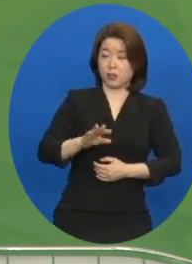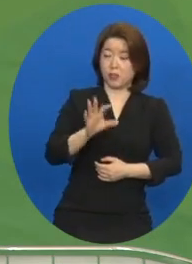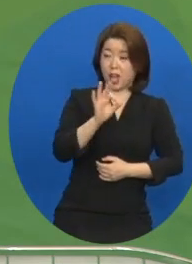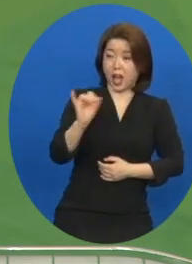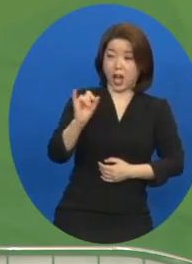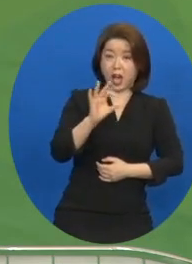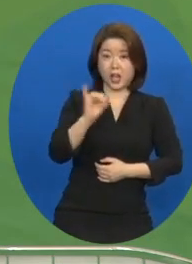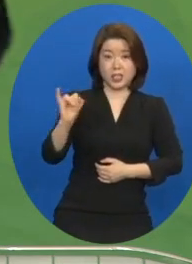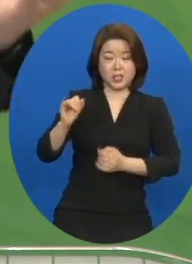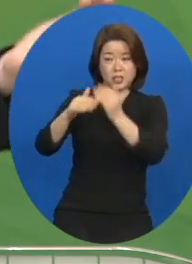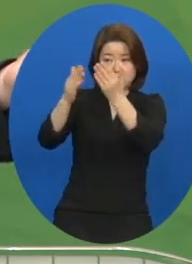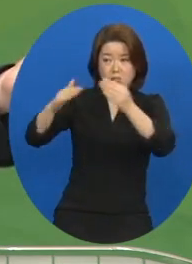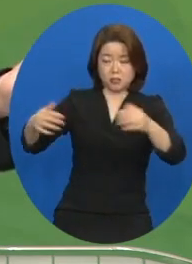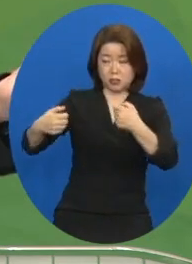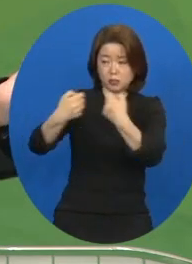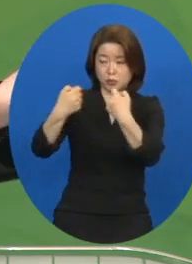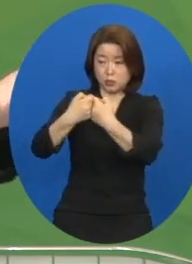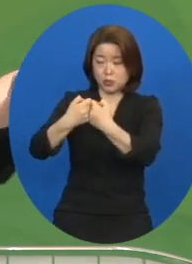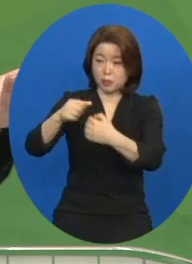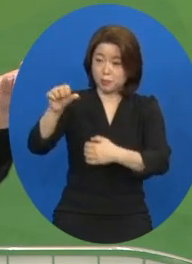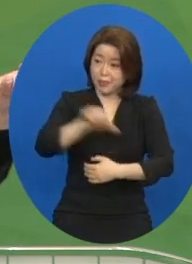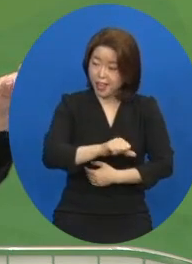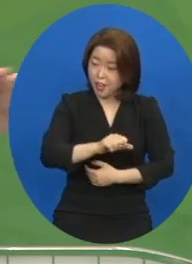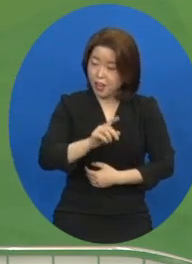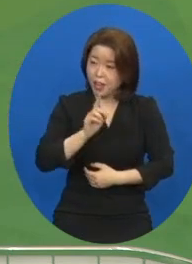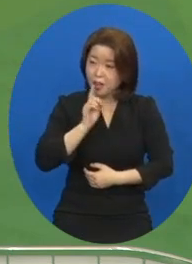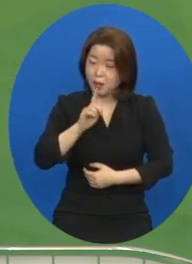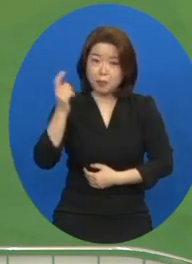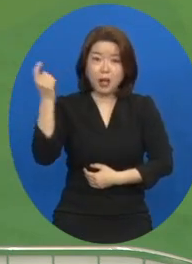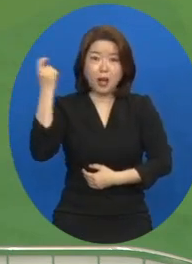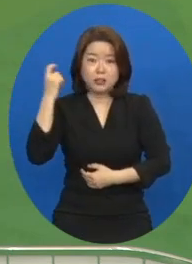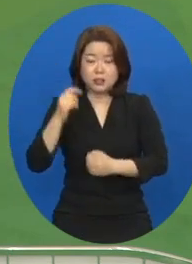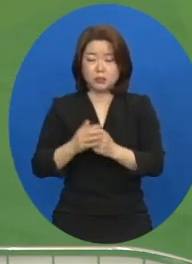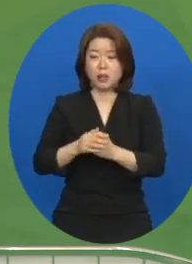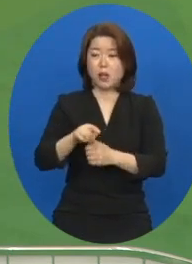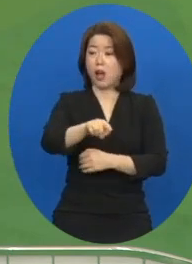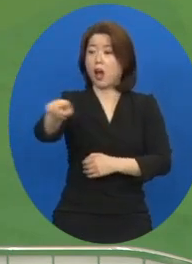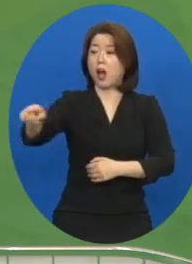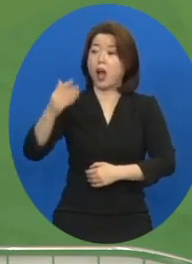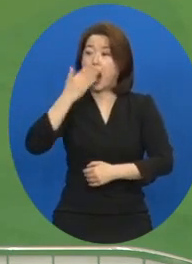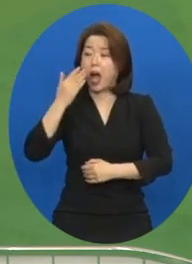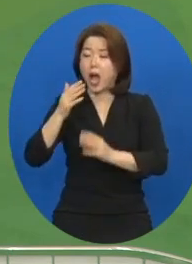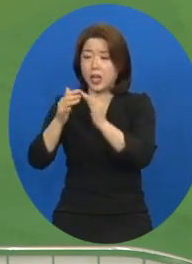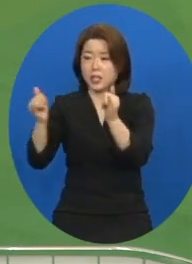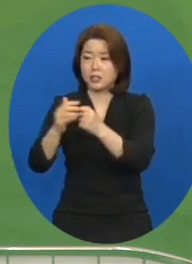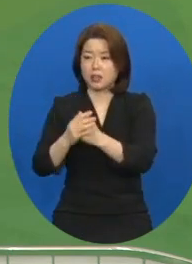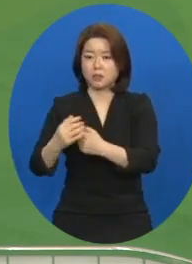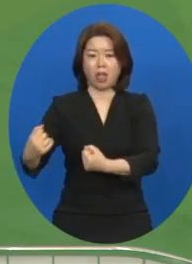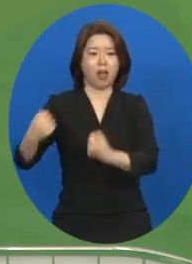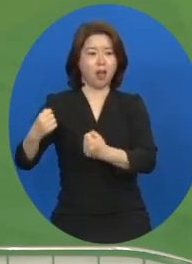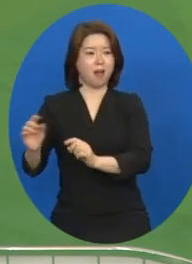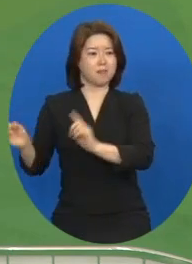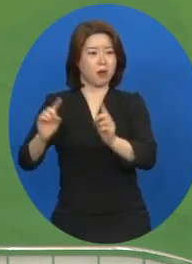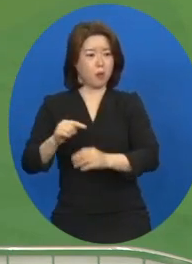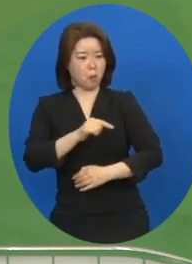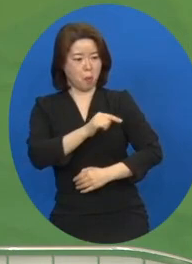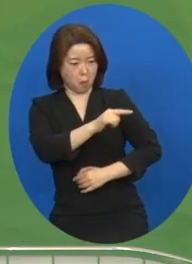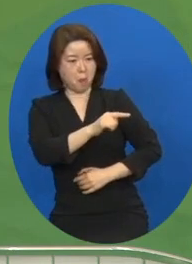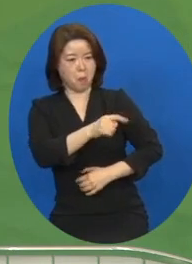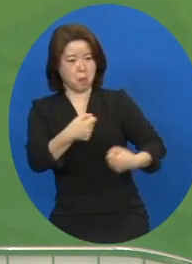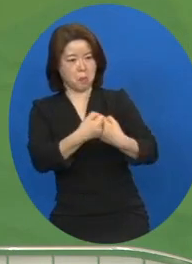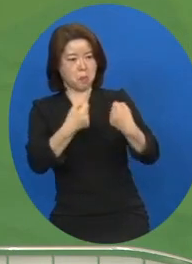전투에 졌다는 소문이 이제 전해지고 나면 그러면 가나안 족속은 용기백배하게 됩니다. 싸워볼만 하네.